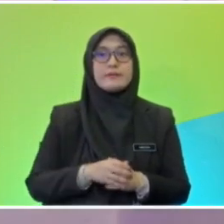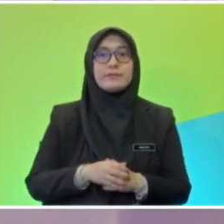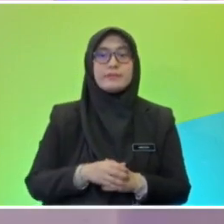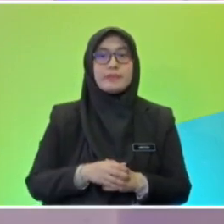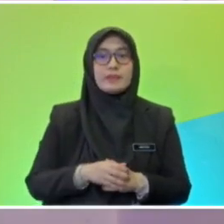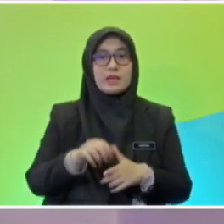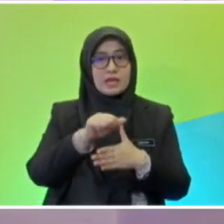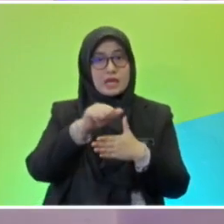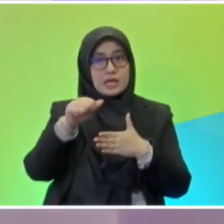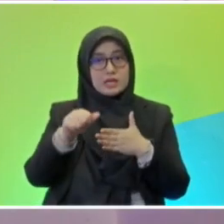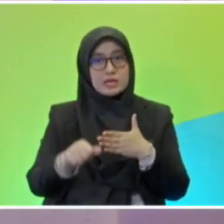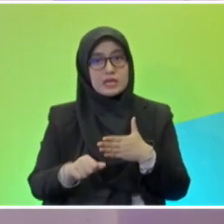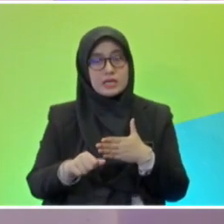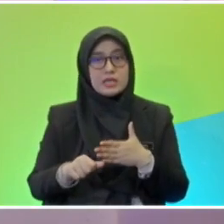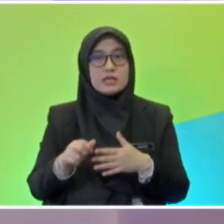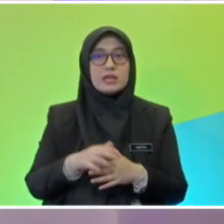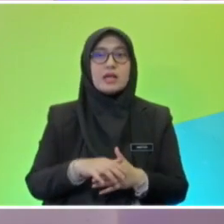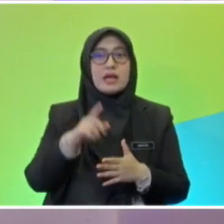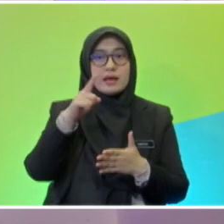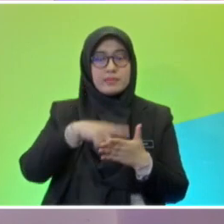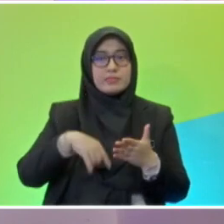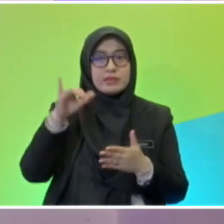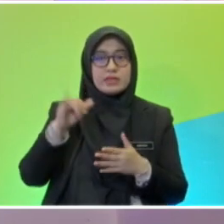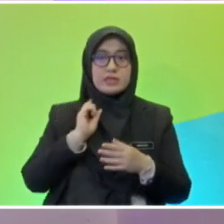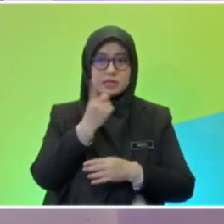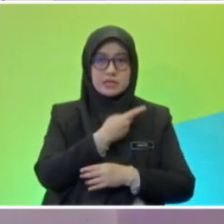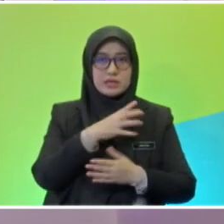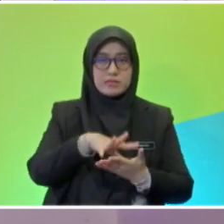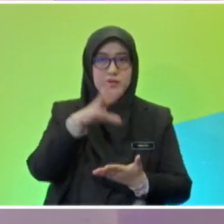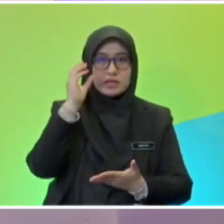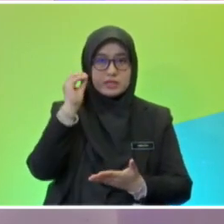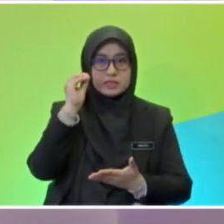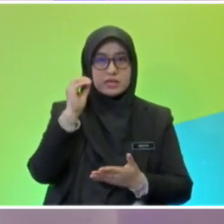kesimpulan daripada apa yang kita pelajari ini yaitu perintahnya masyarakat